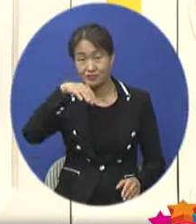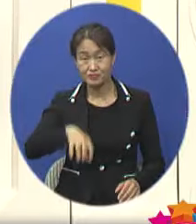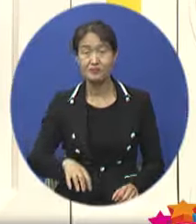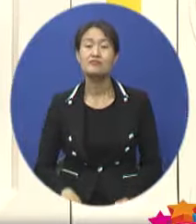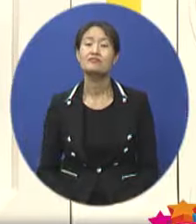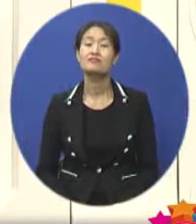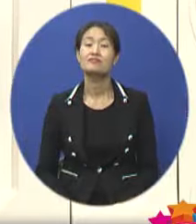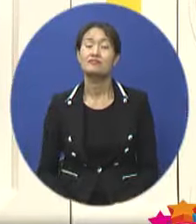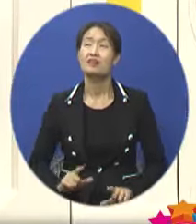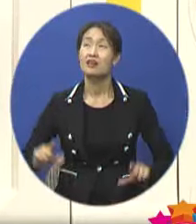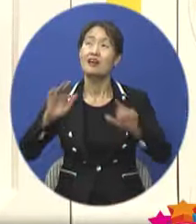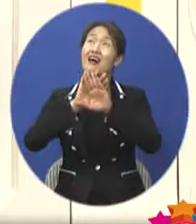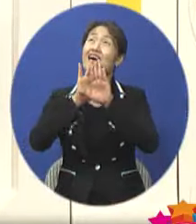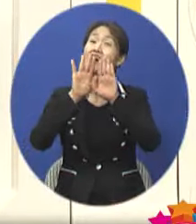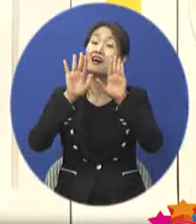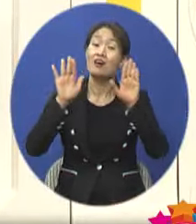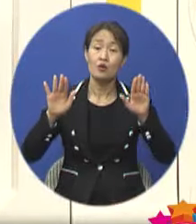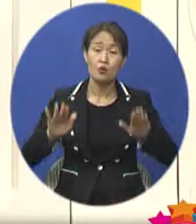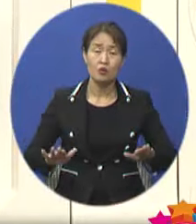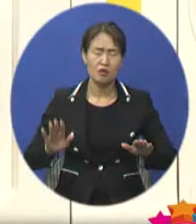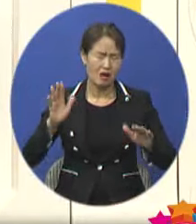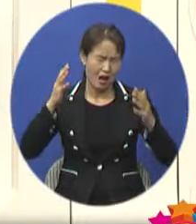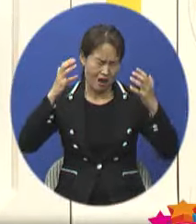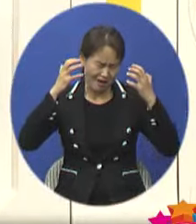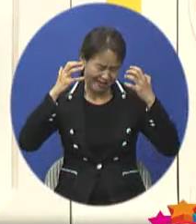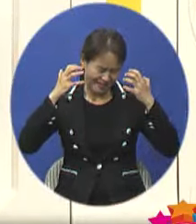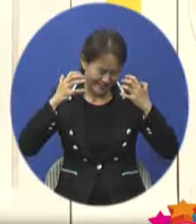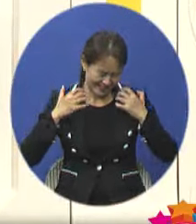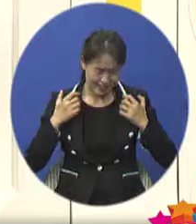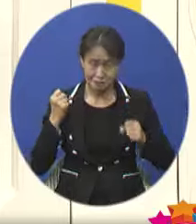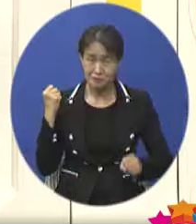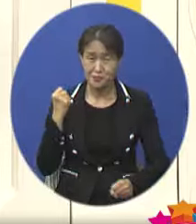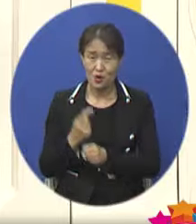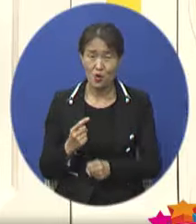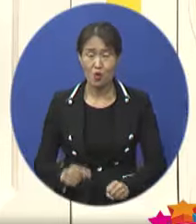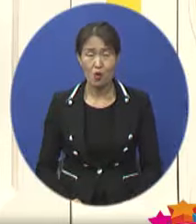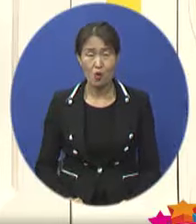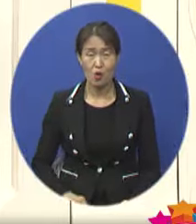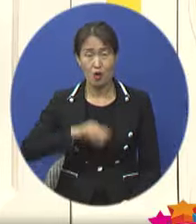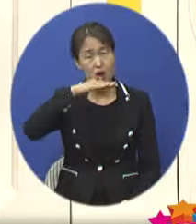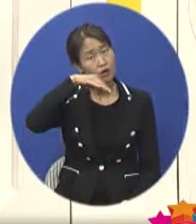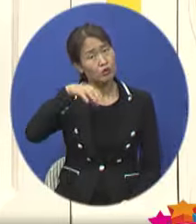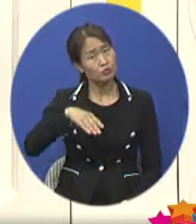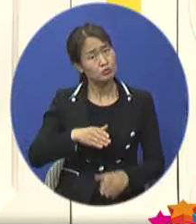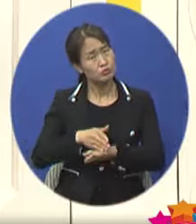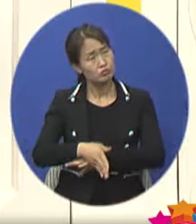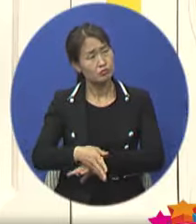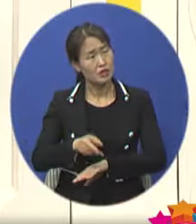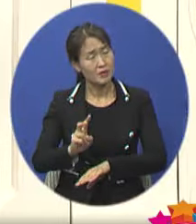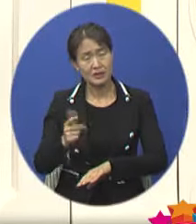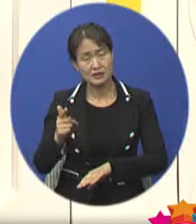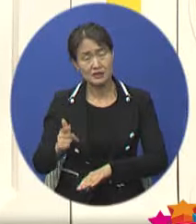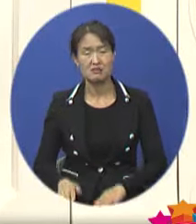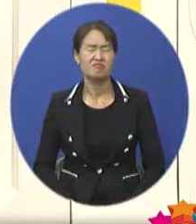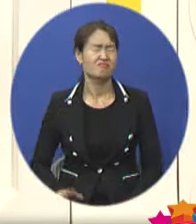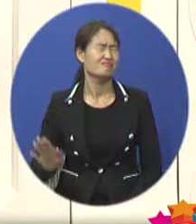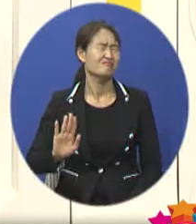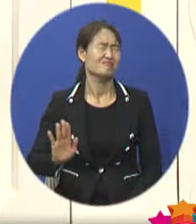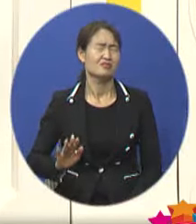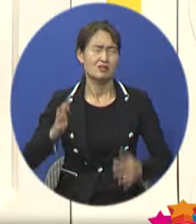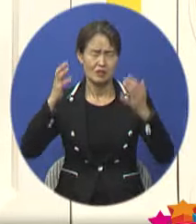예. 그 날씨 어때요 오늘? 아 요즘에도 덥죠. 덥죠. 벌써 예. 거기도 더워요. 강원도에는 예. 좀 기온 차이가 있던데. 아 그래도